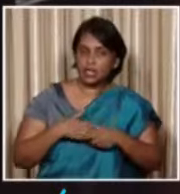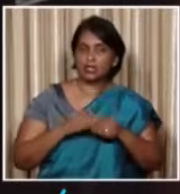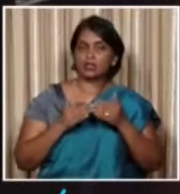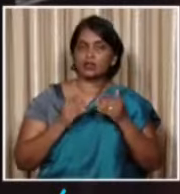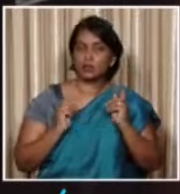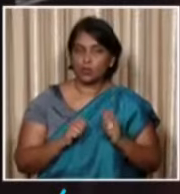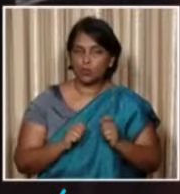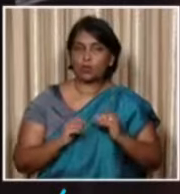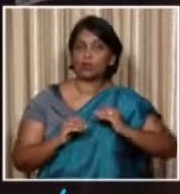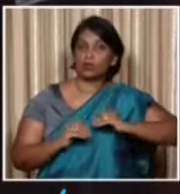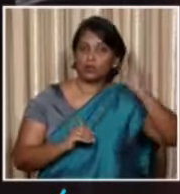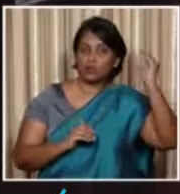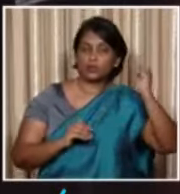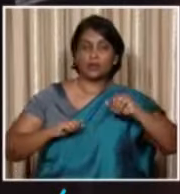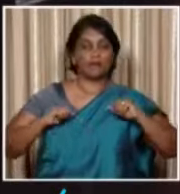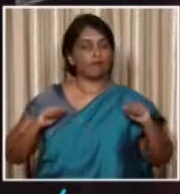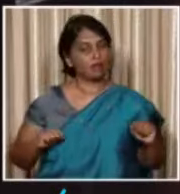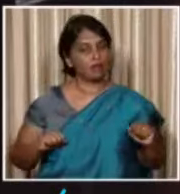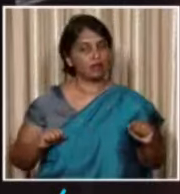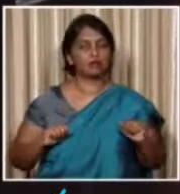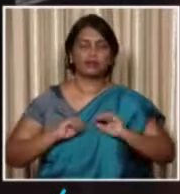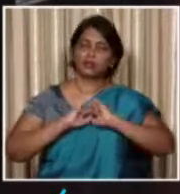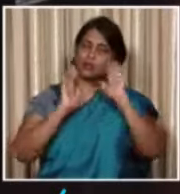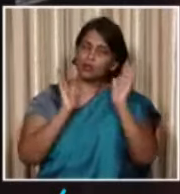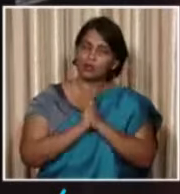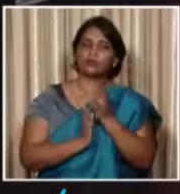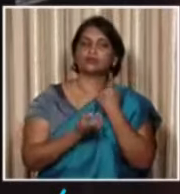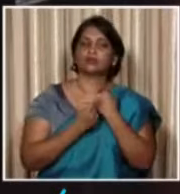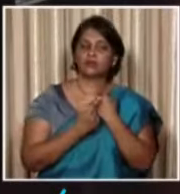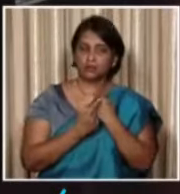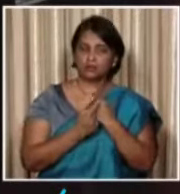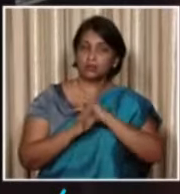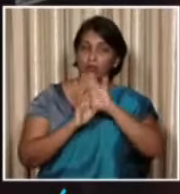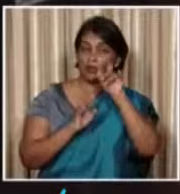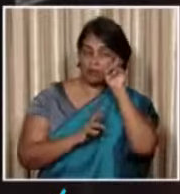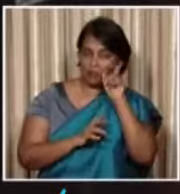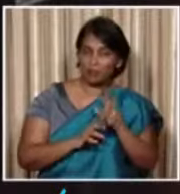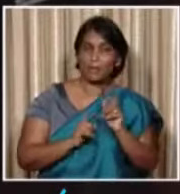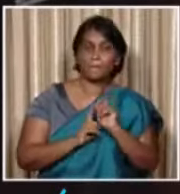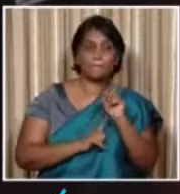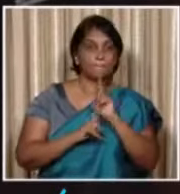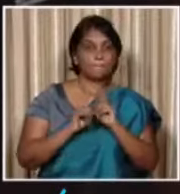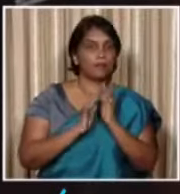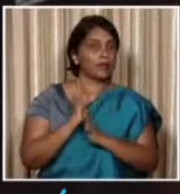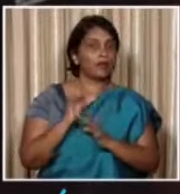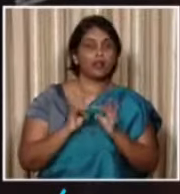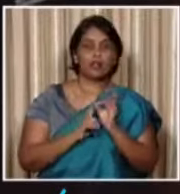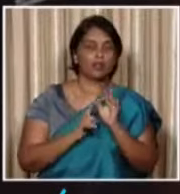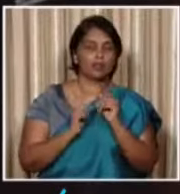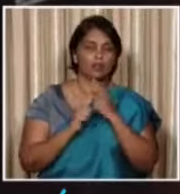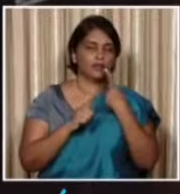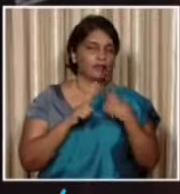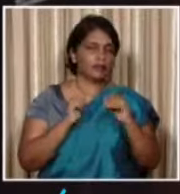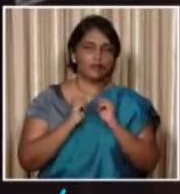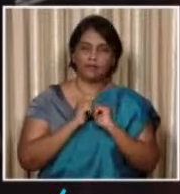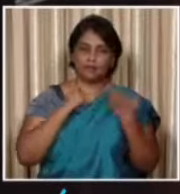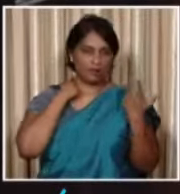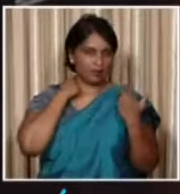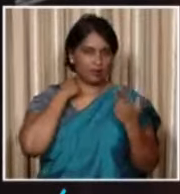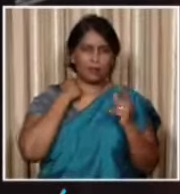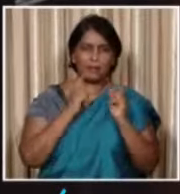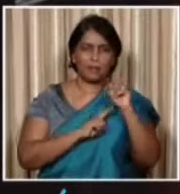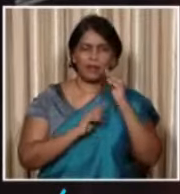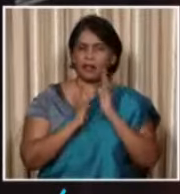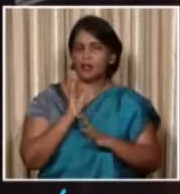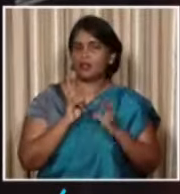kulaya usa mahata me siyallama hoyala danna parliamentu mantri wara ekkala wedak wenne netha